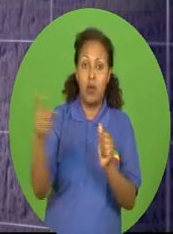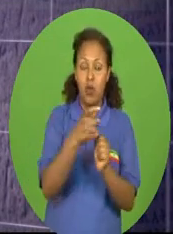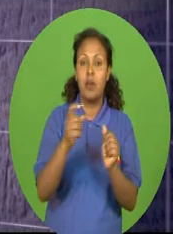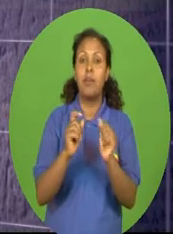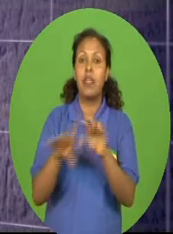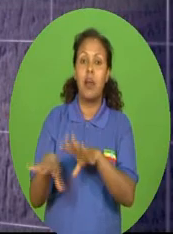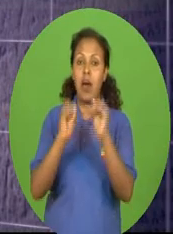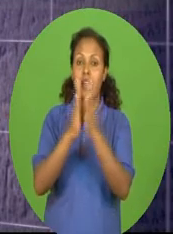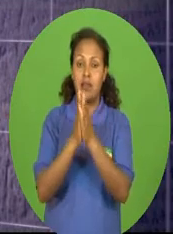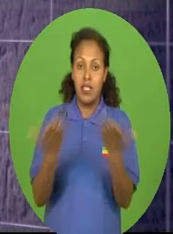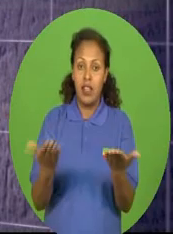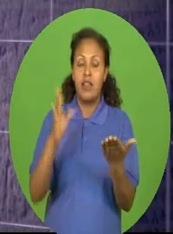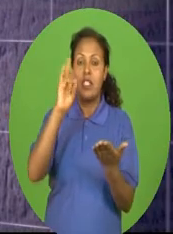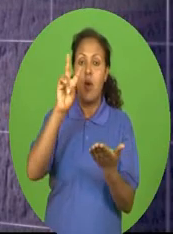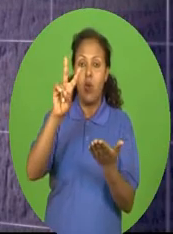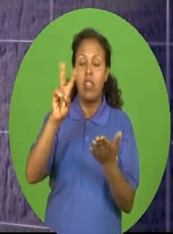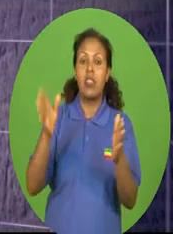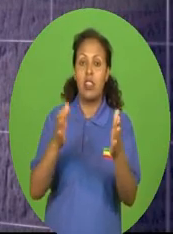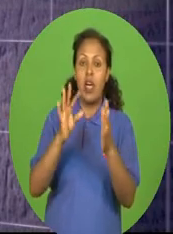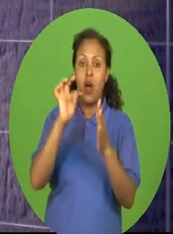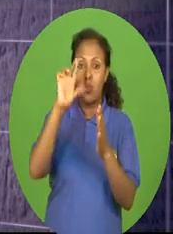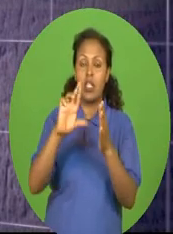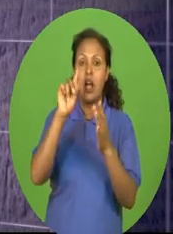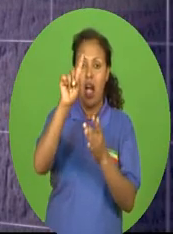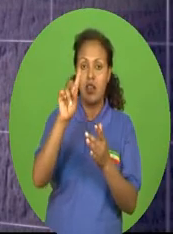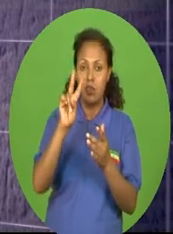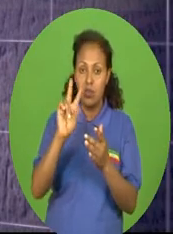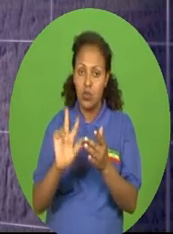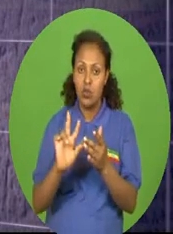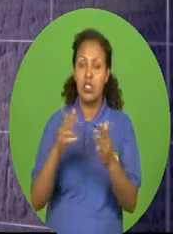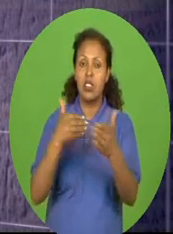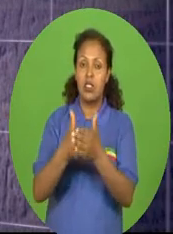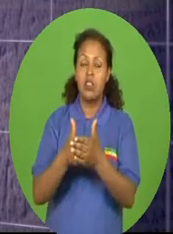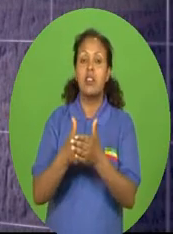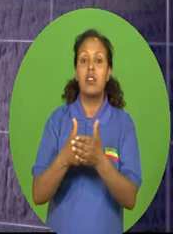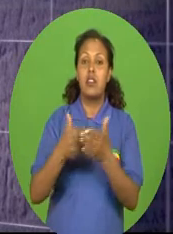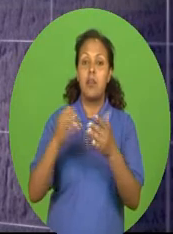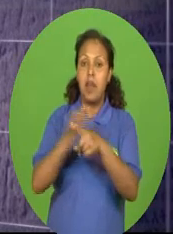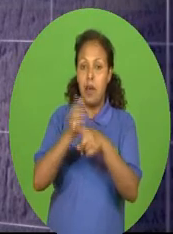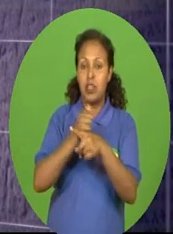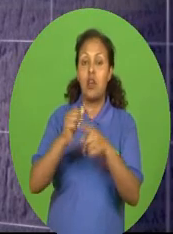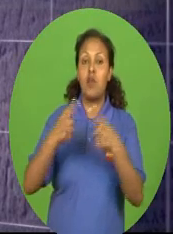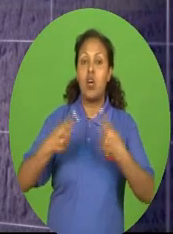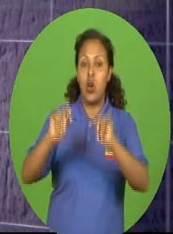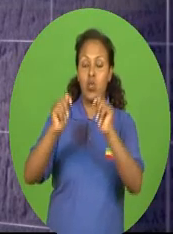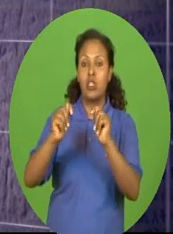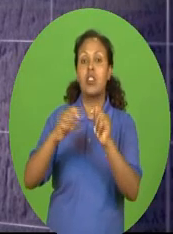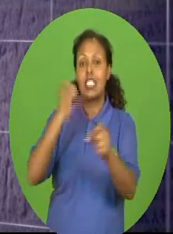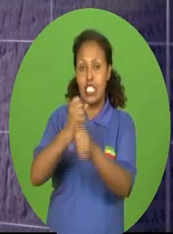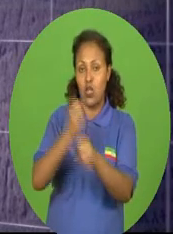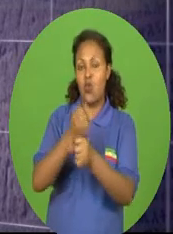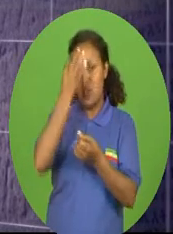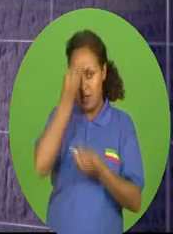በመሆን በተማሪ መጽሐፍ በገጽ 72 ተራ ቁጥር 1 እስከ 3 ያሉ የመልመጃ ሙከራዎችን